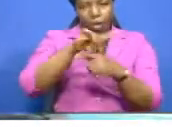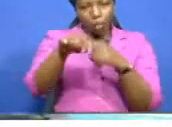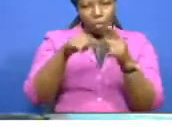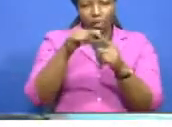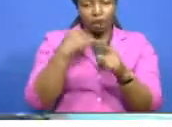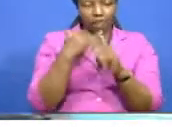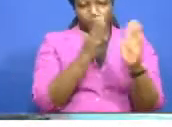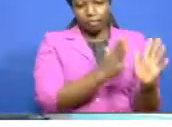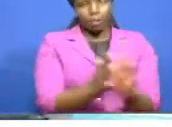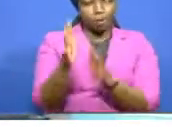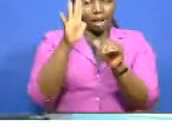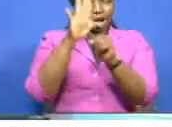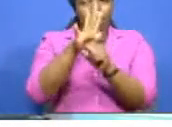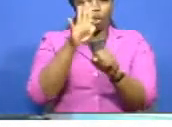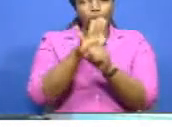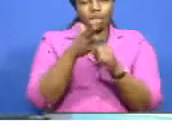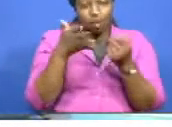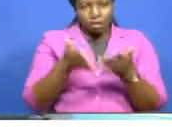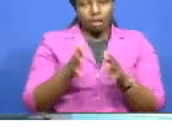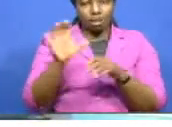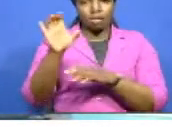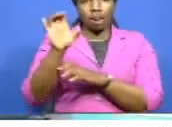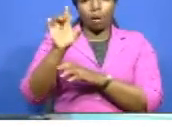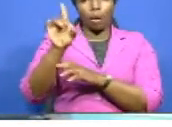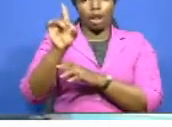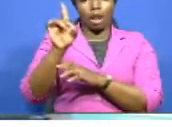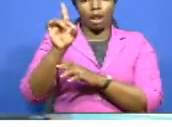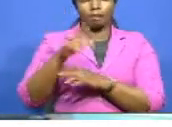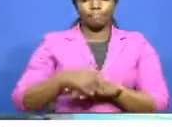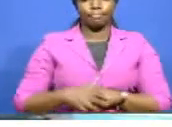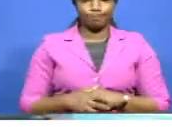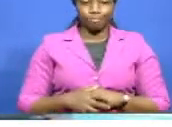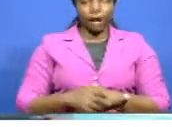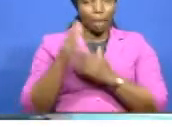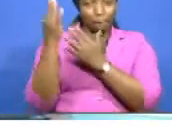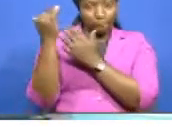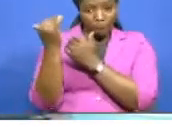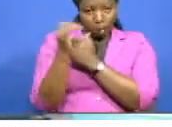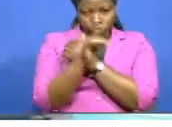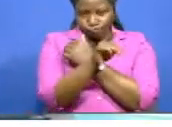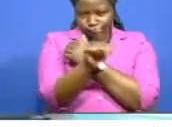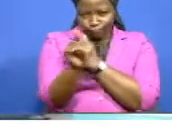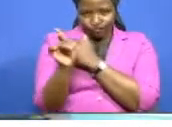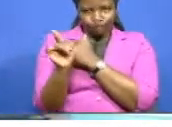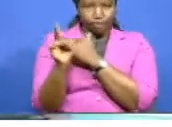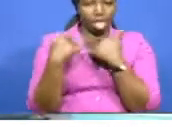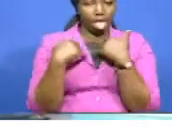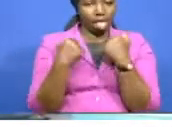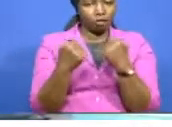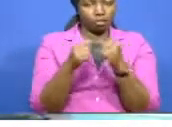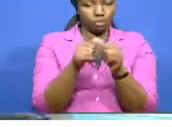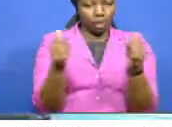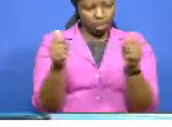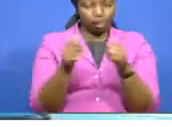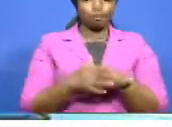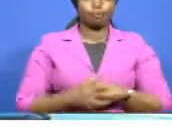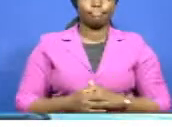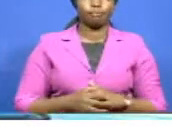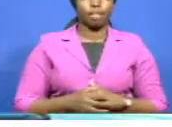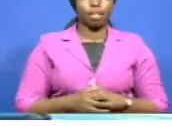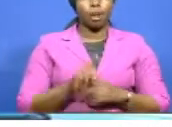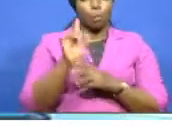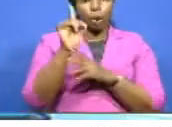mengi kabisa hapa kwenye Tamrini ya Channel 1. Natumai ya kwamba popote pale ulipo umzima, na bila shaka mojawapo ya taarifa